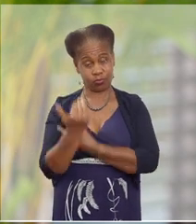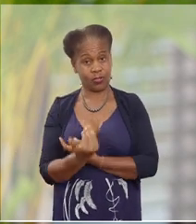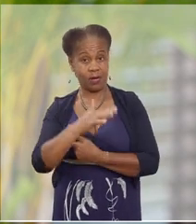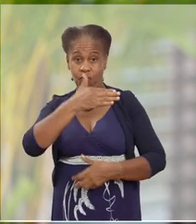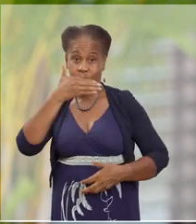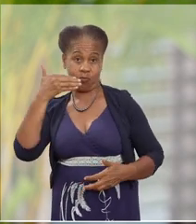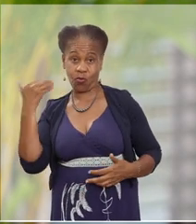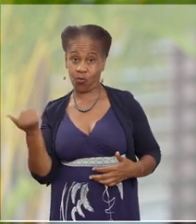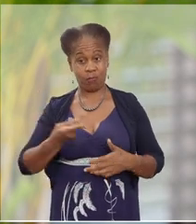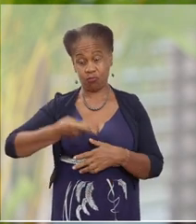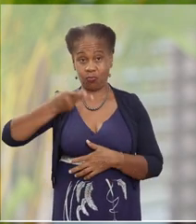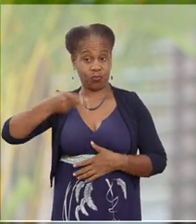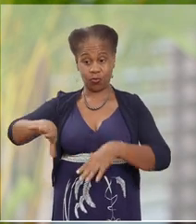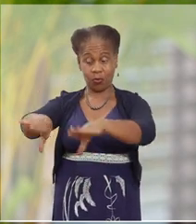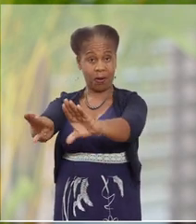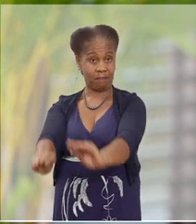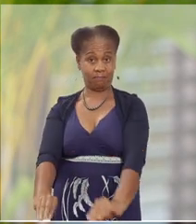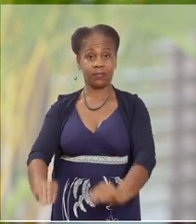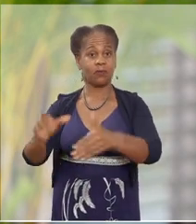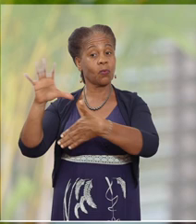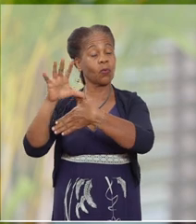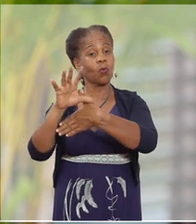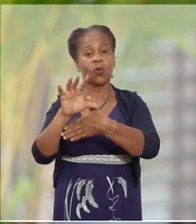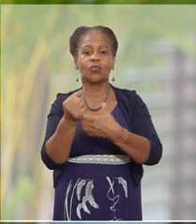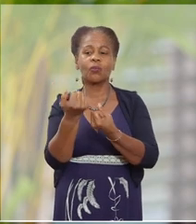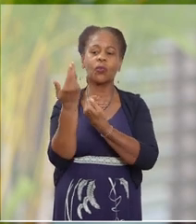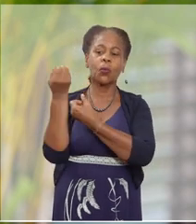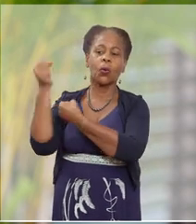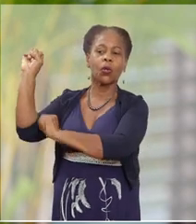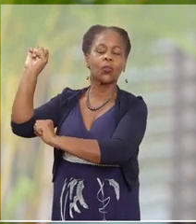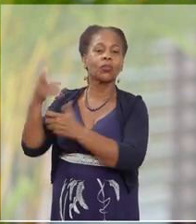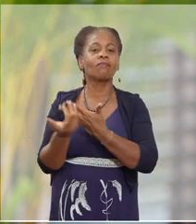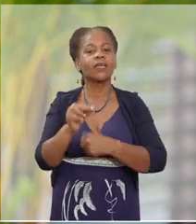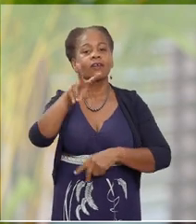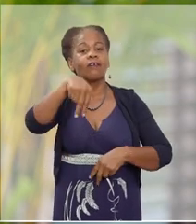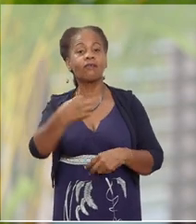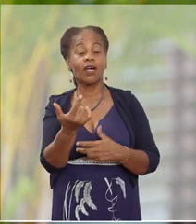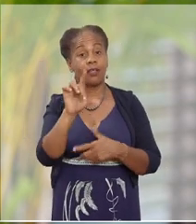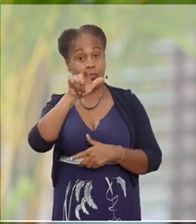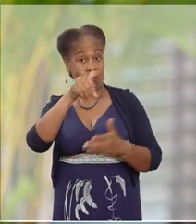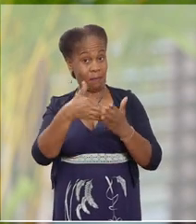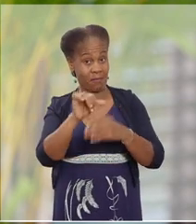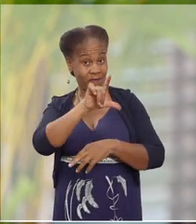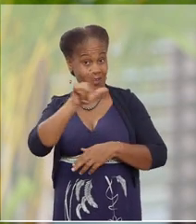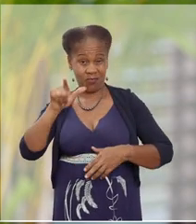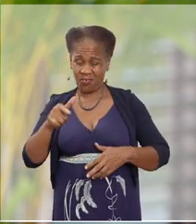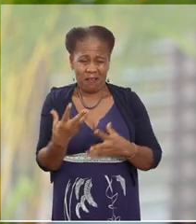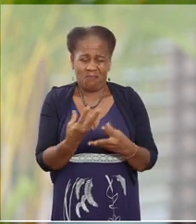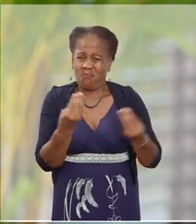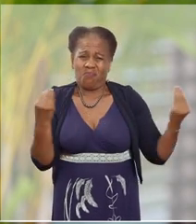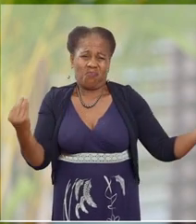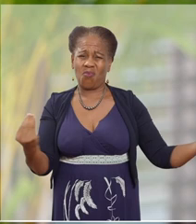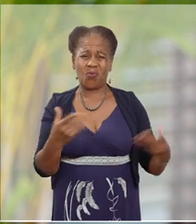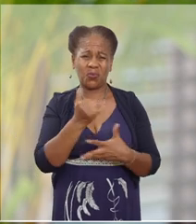habiter la Guadeloupe différemment l'année 2022 a aussi été marqué par trop de victimes